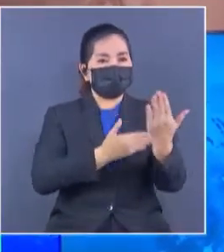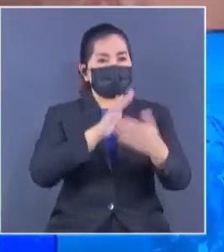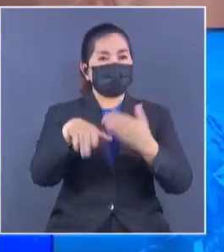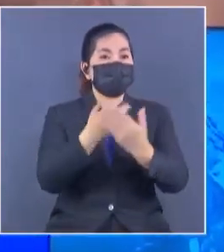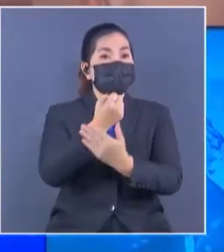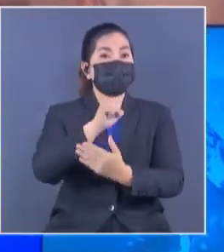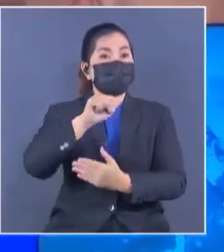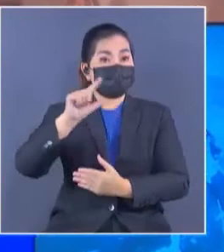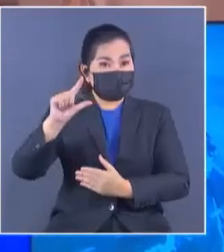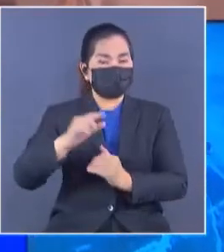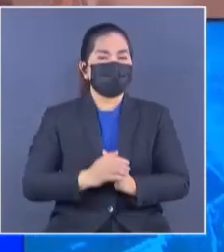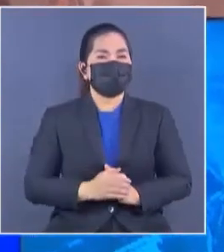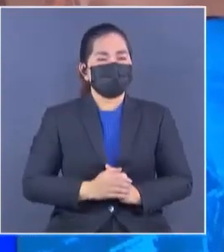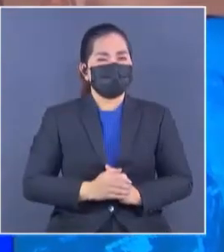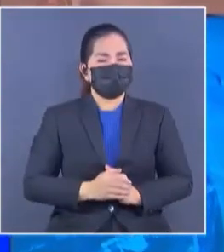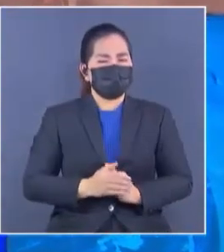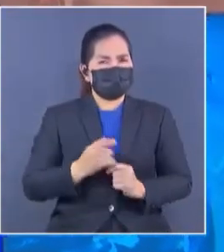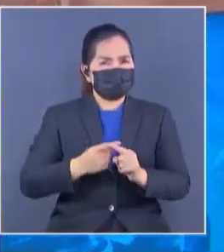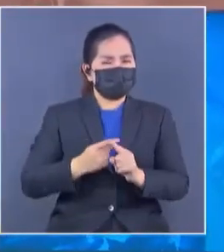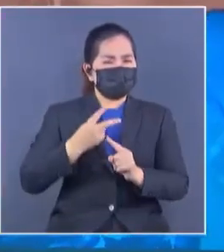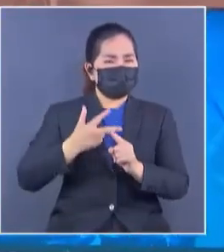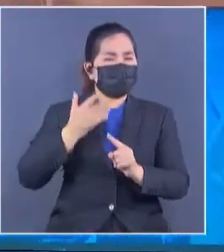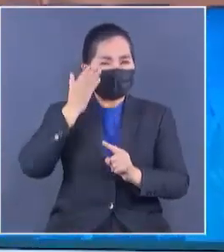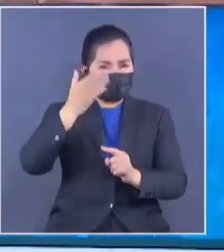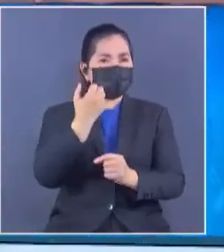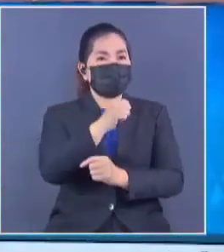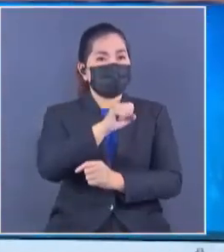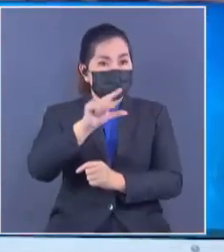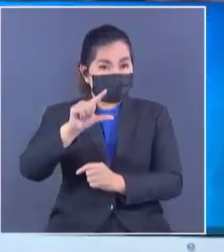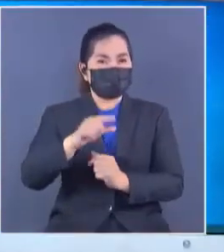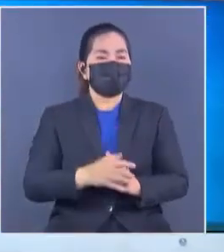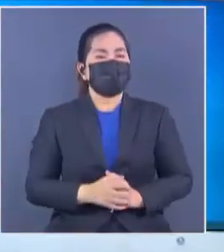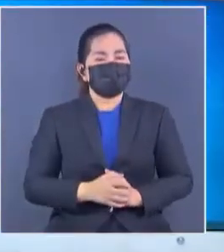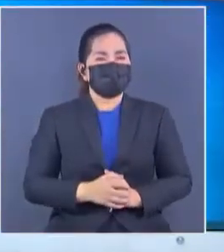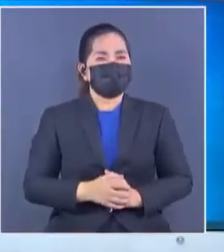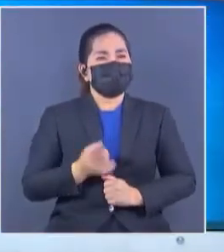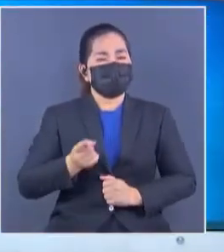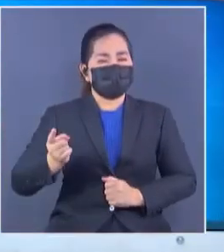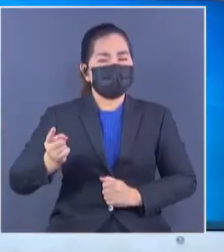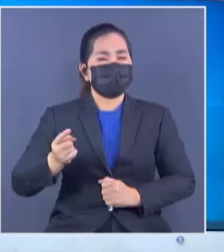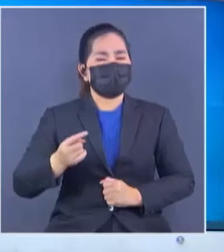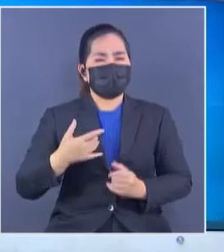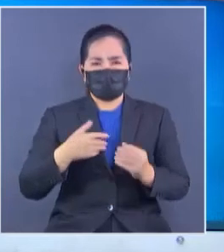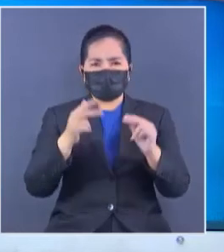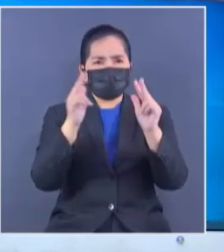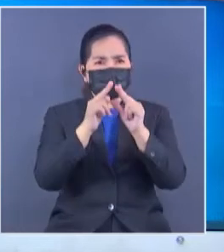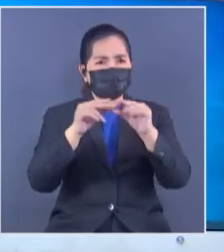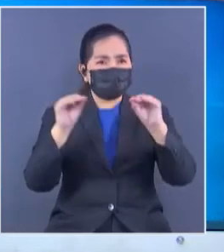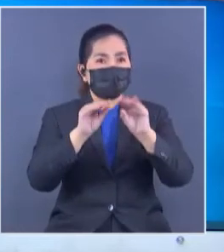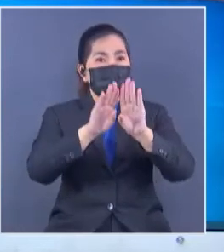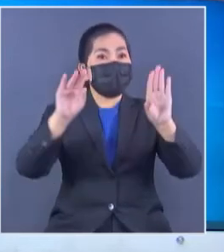าตังเนี่ยต่อจากนี้ไปอีก 2-3 เดือนก็จะประมาณเนี้ย10ล้าน คงจำนวนนี้ไว้ก่อน ครับส่วน3หลักที่กำลังจะ